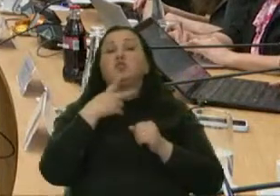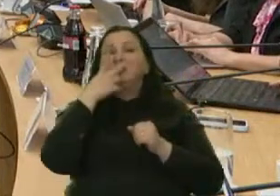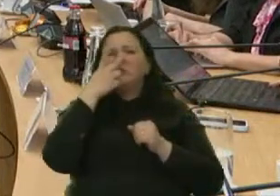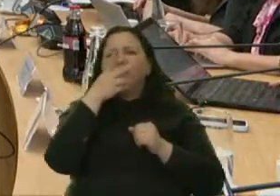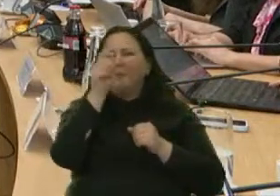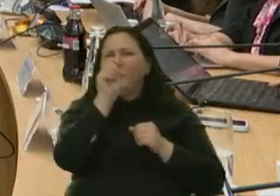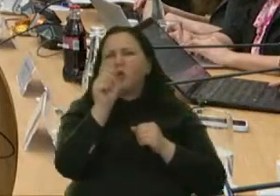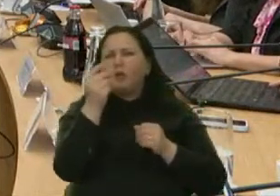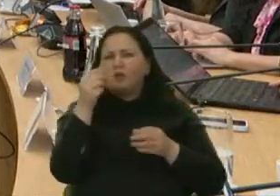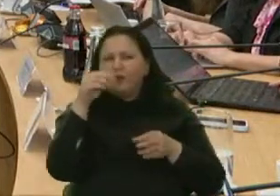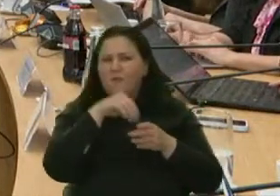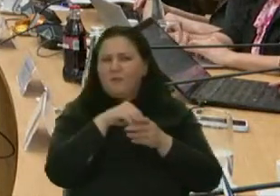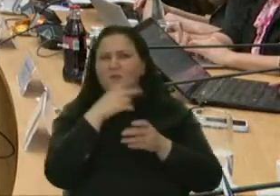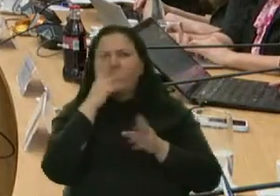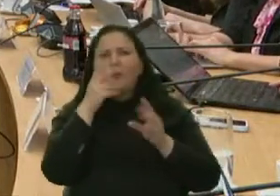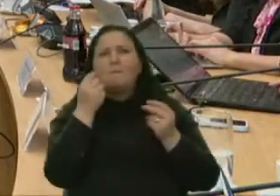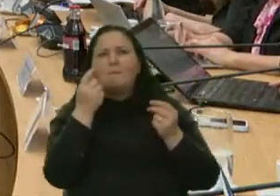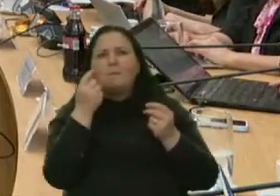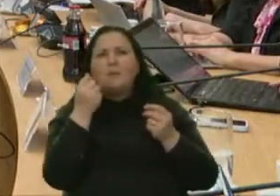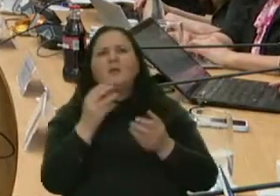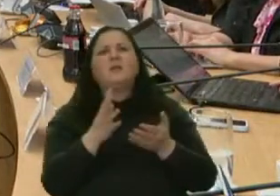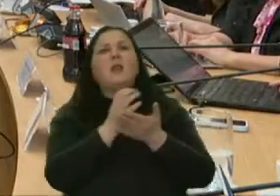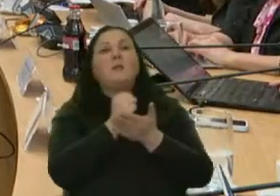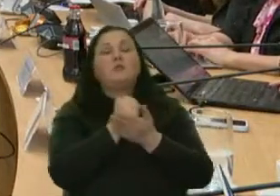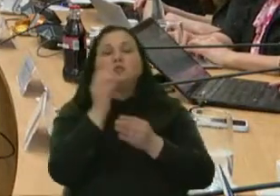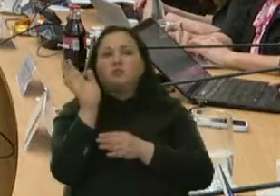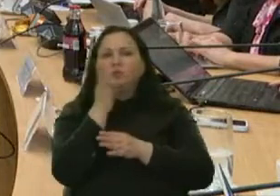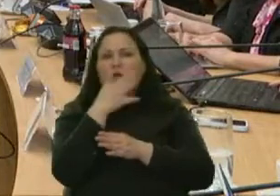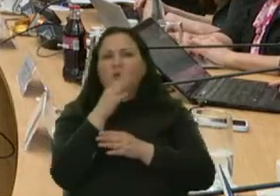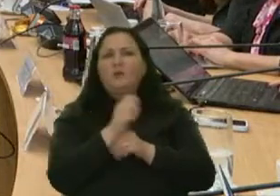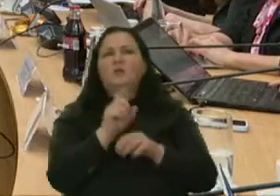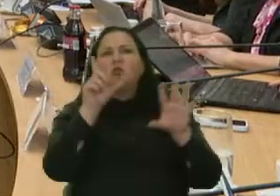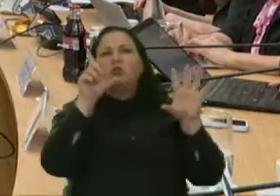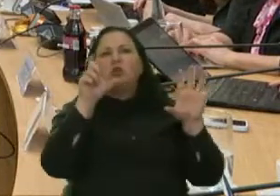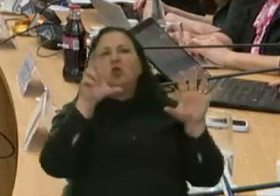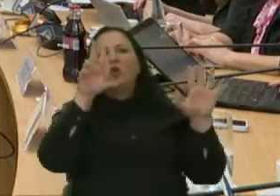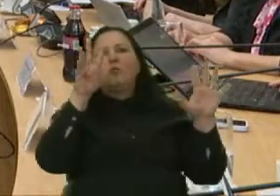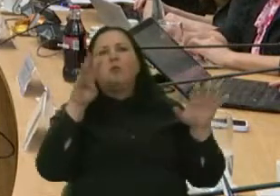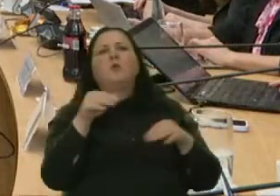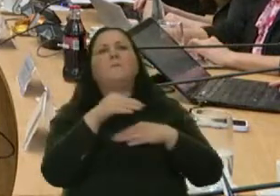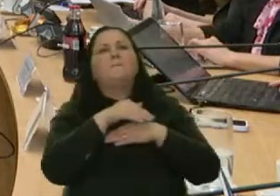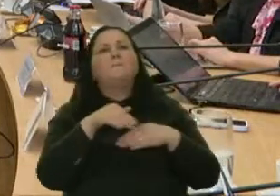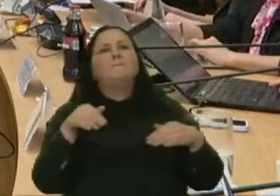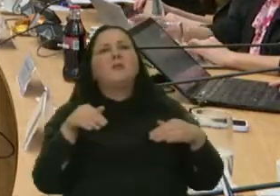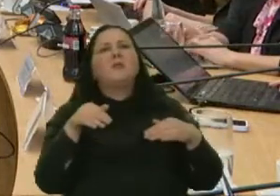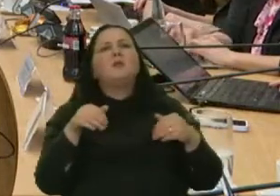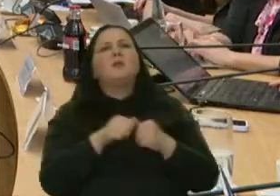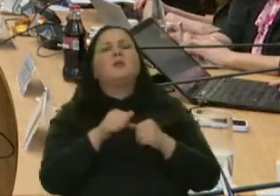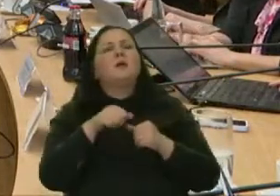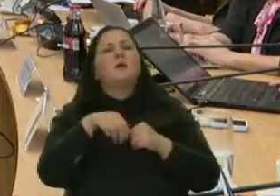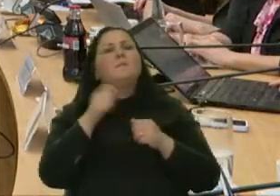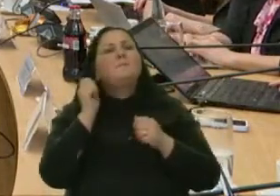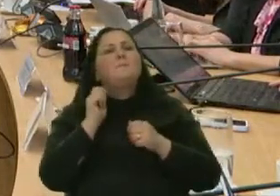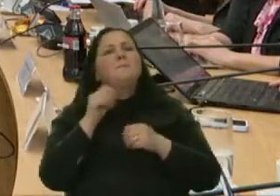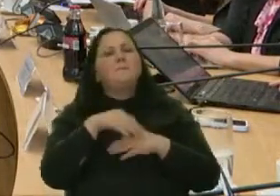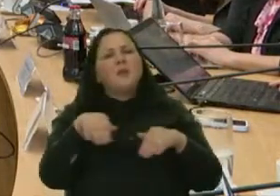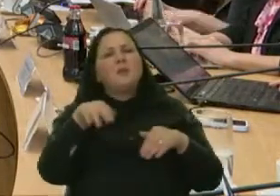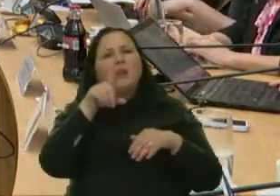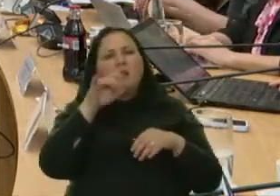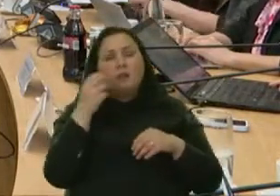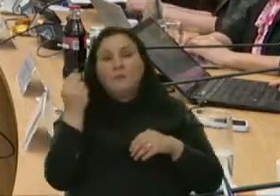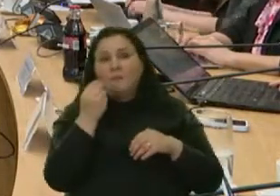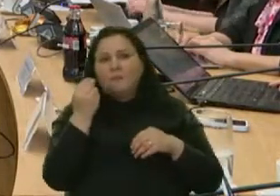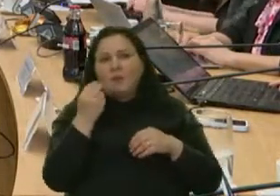avem bani de la bugetul Național 289 de milioane de RON pentru